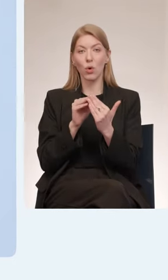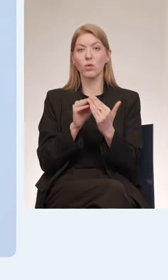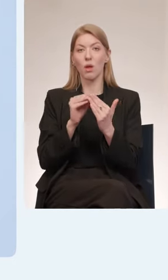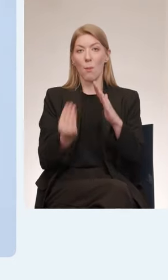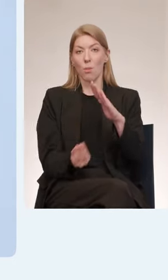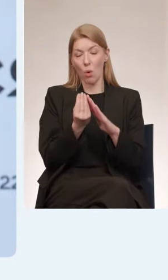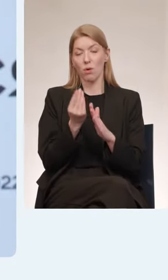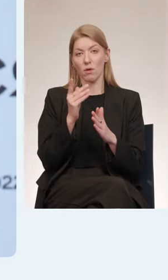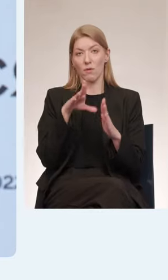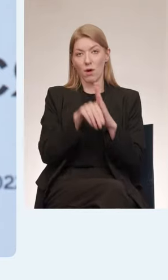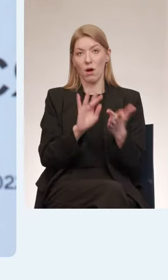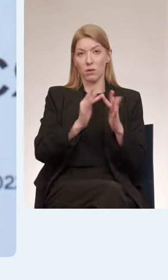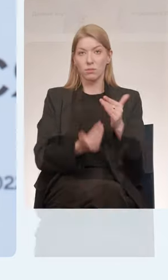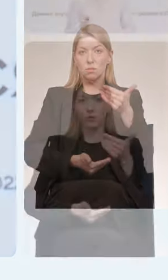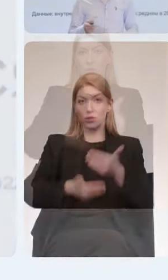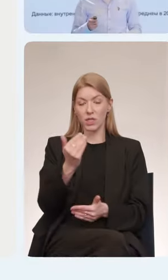«Одноклассники». И